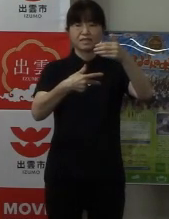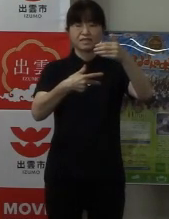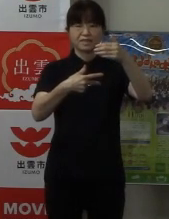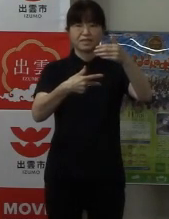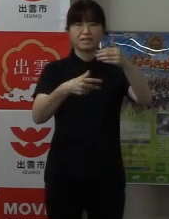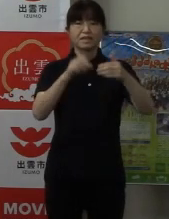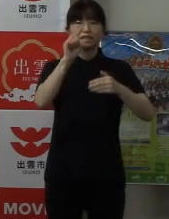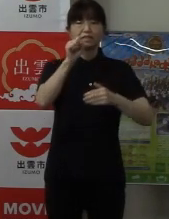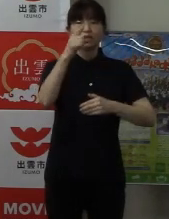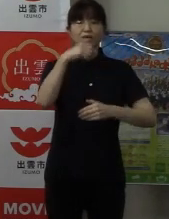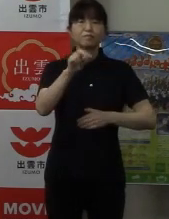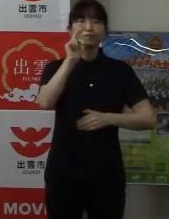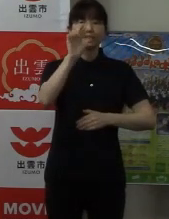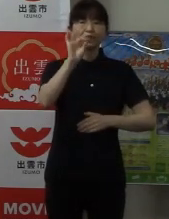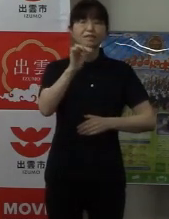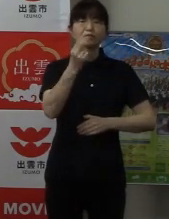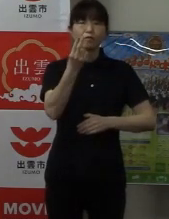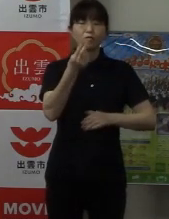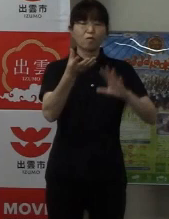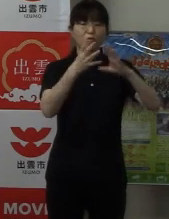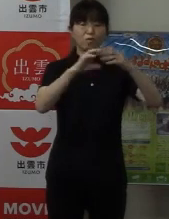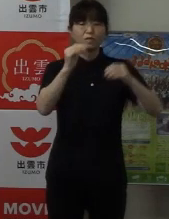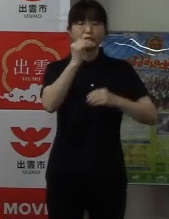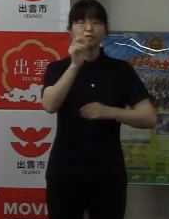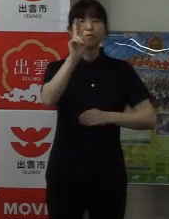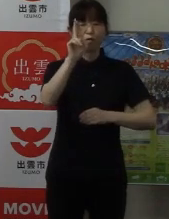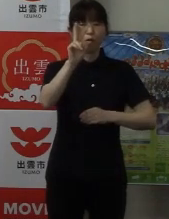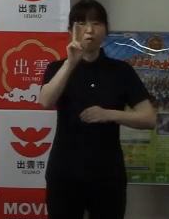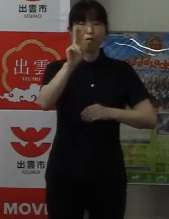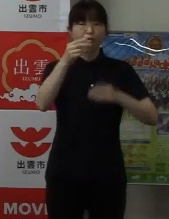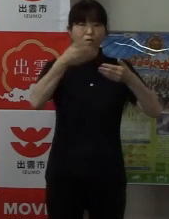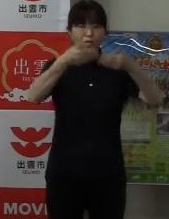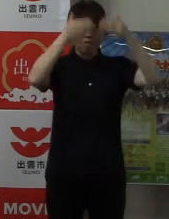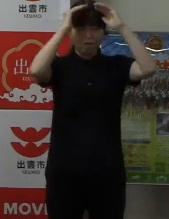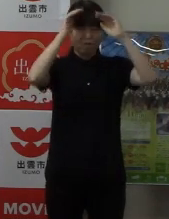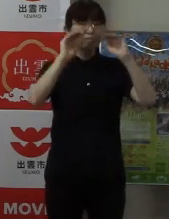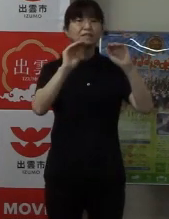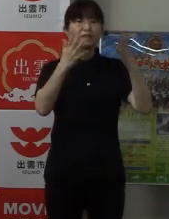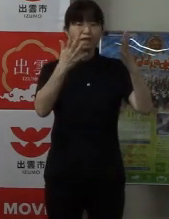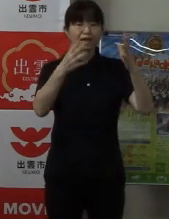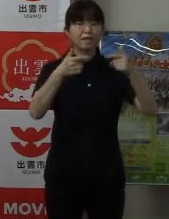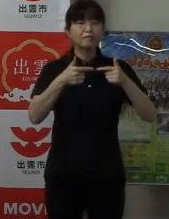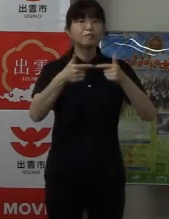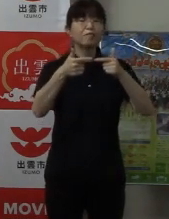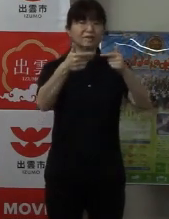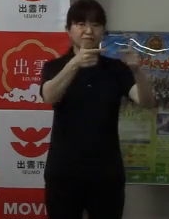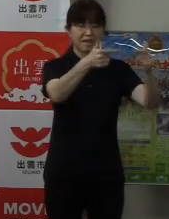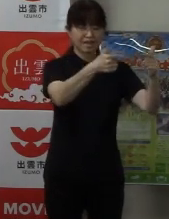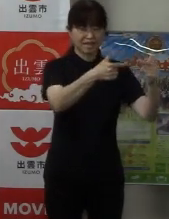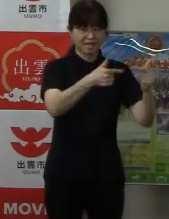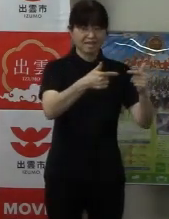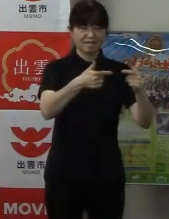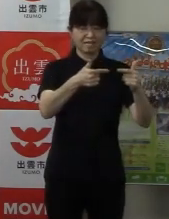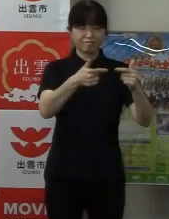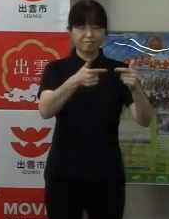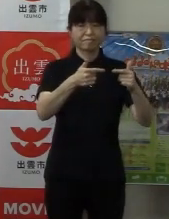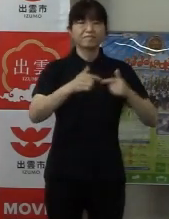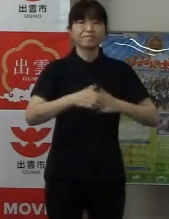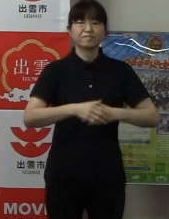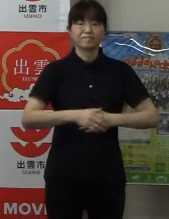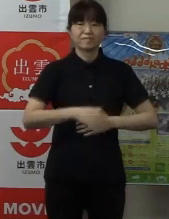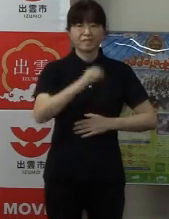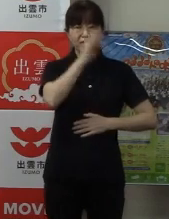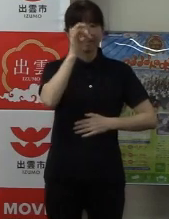サンセット出雲号オープントップで、ホリデートリップという、ものであります